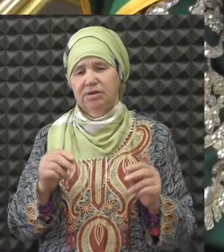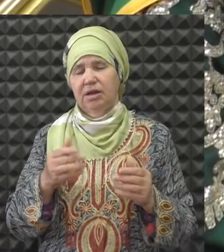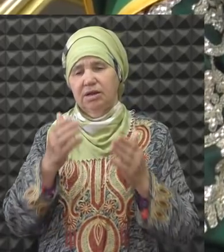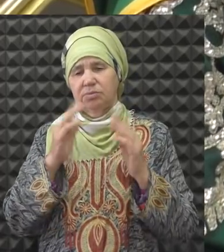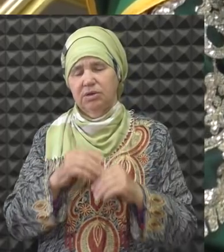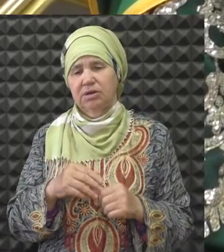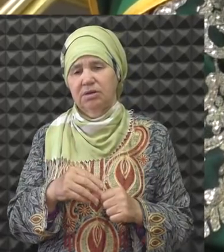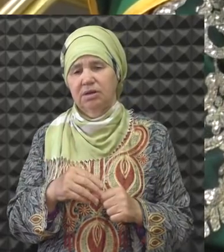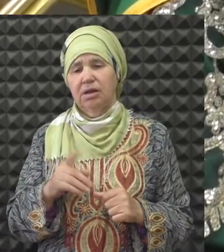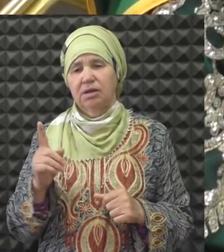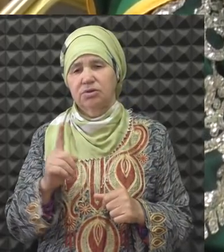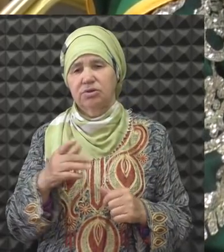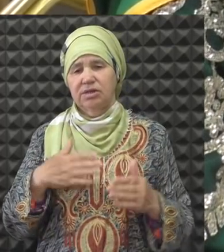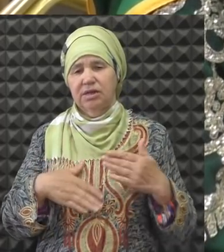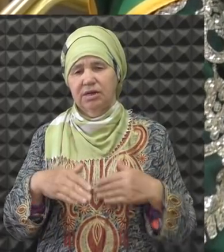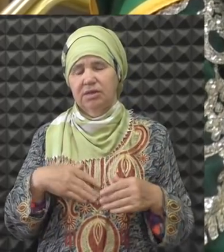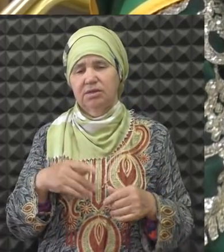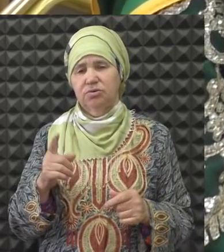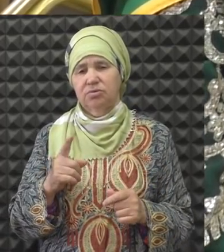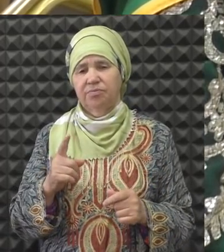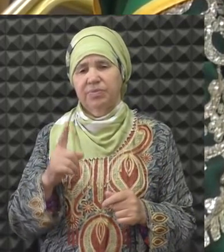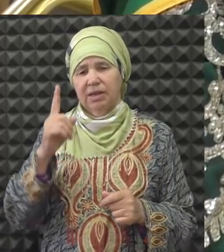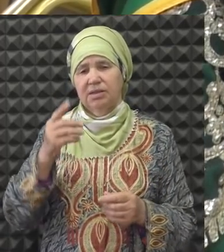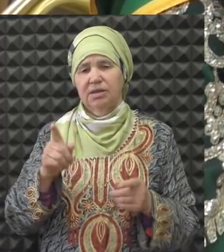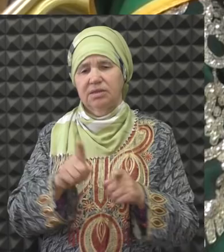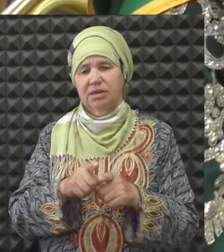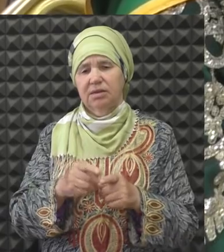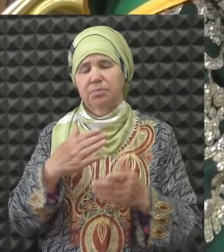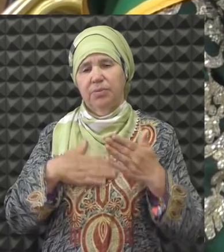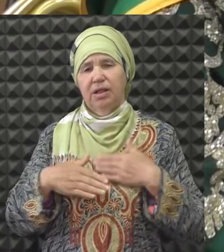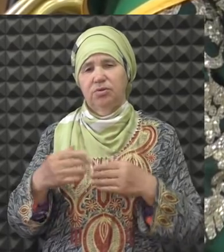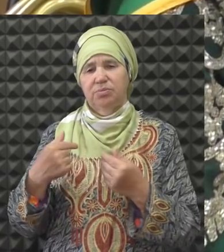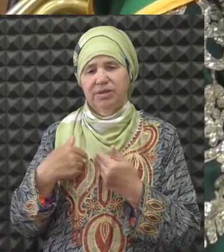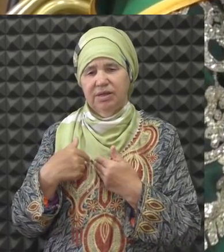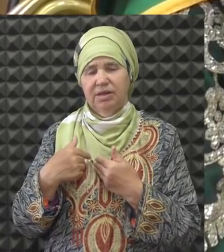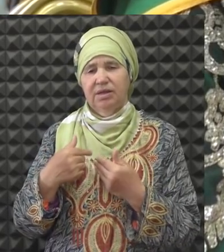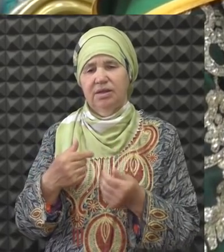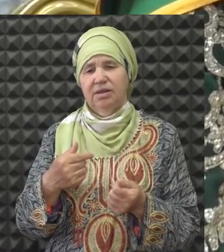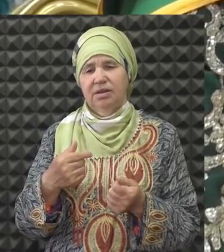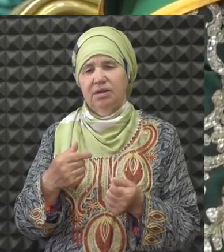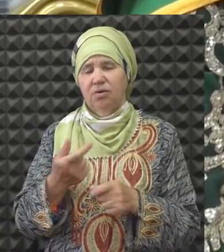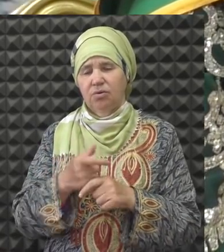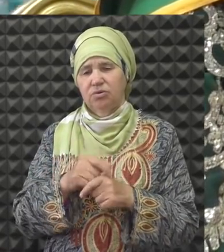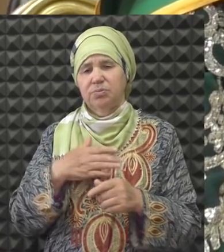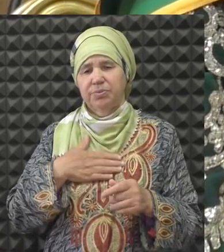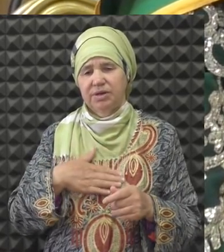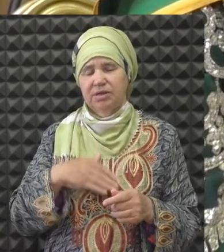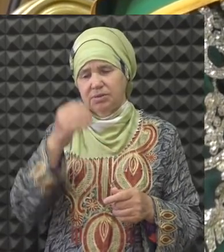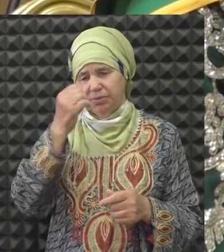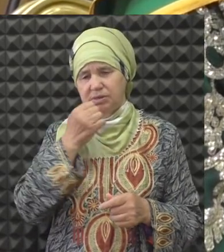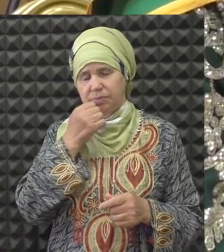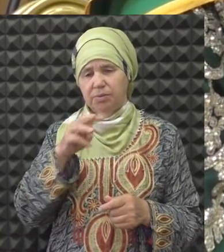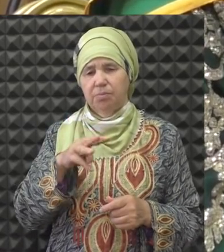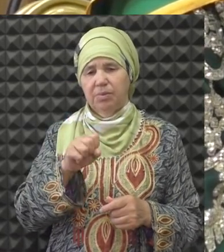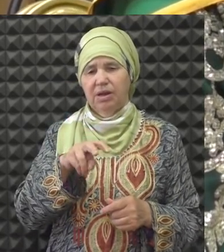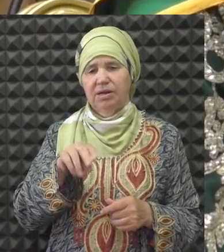очень счастлива. Альхамдулилля, шукру Аллаху, что Аллах так балует меня. Вот. Мне очень